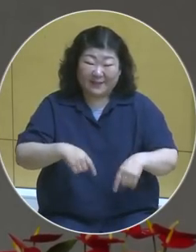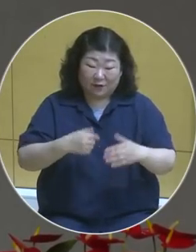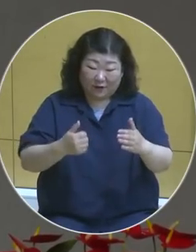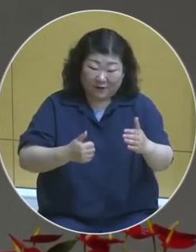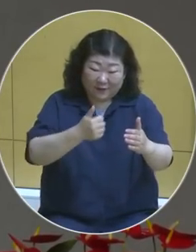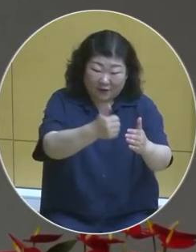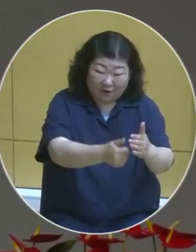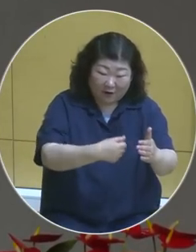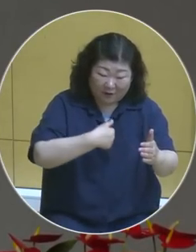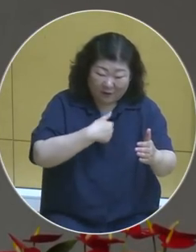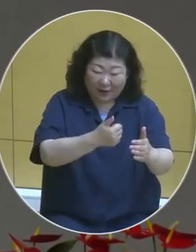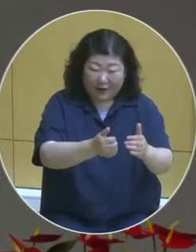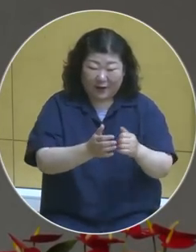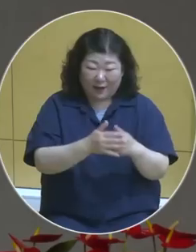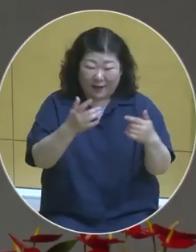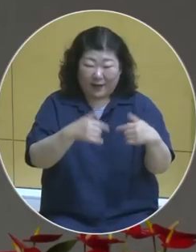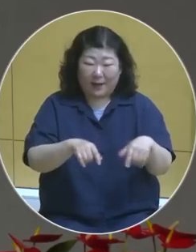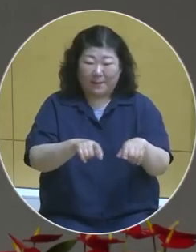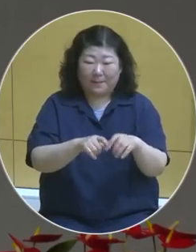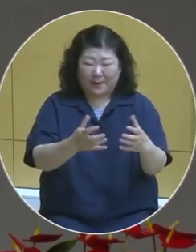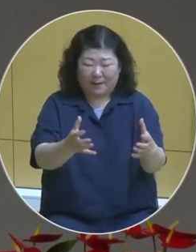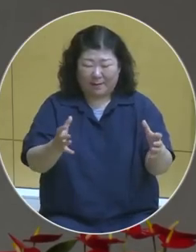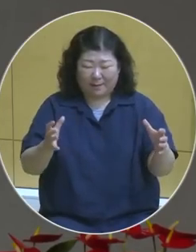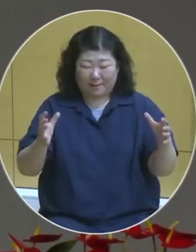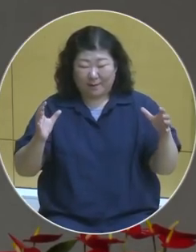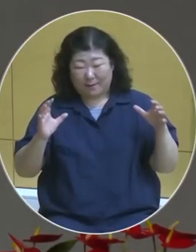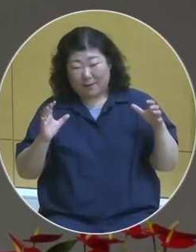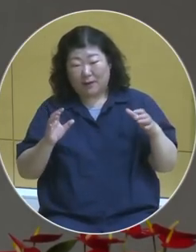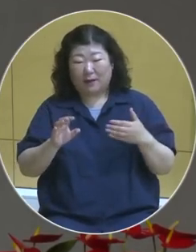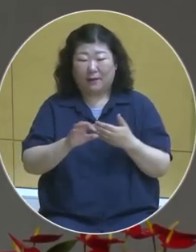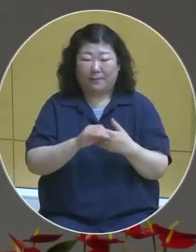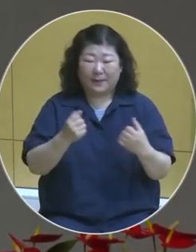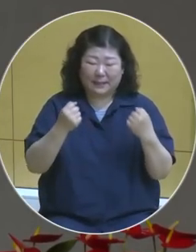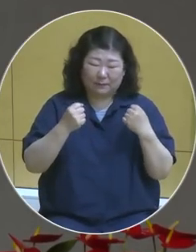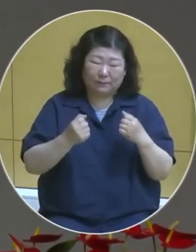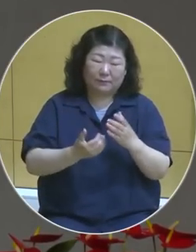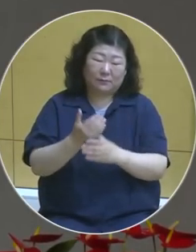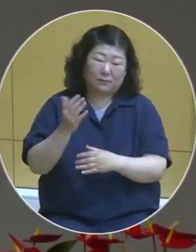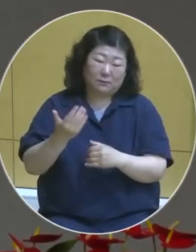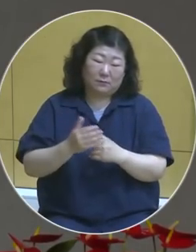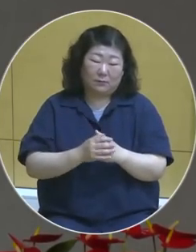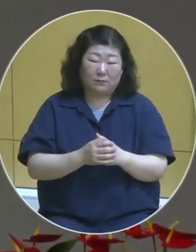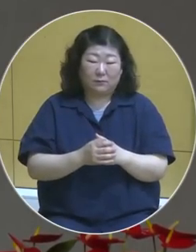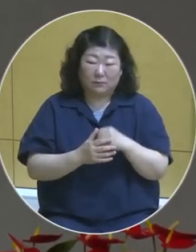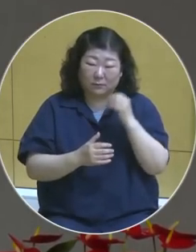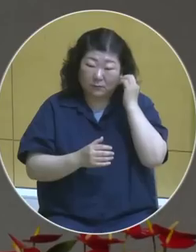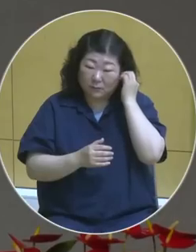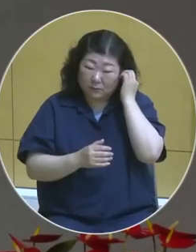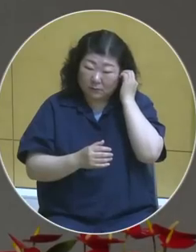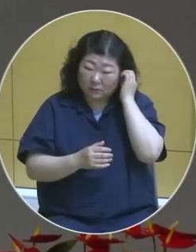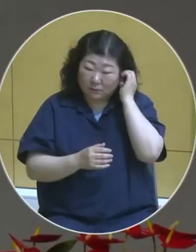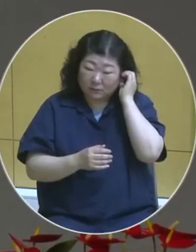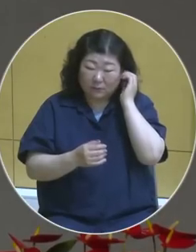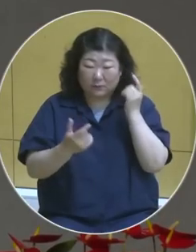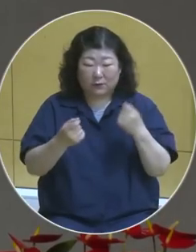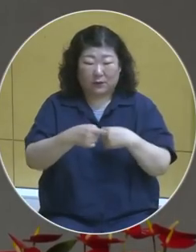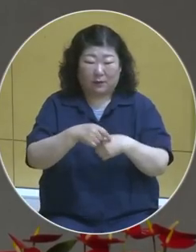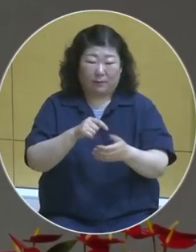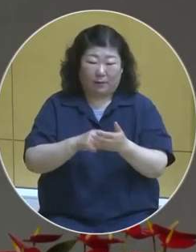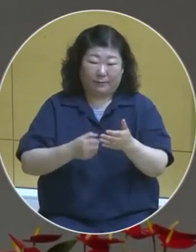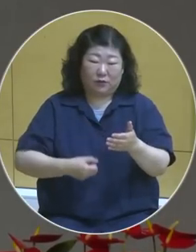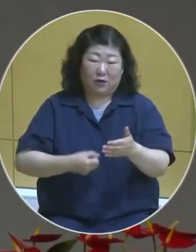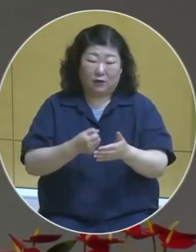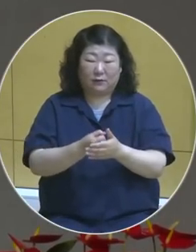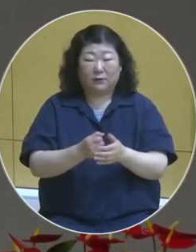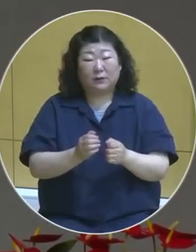나로 하여금 중보기도에 내가 지원을 해서 훈련을 해서 그 시간을 통해서 기도의 시간을 갖도록 그렇게 마음을 정하는 겁니다.